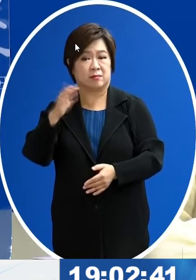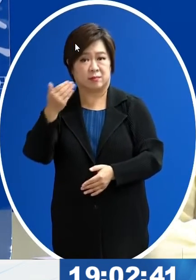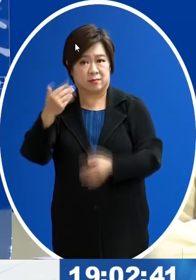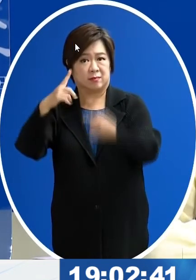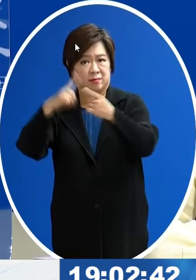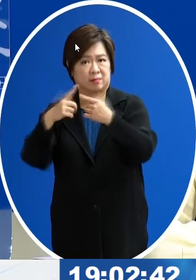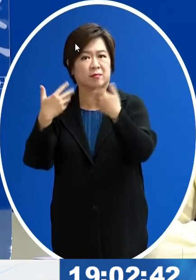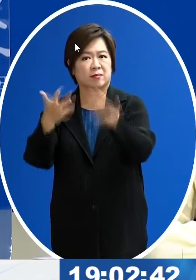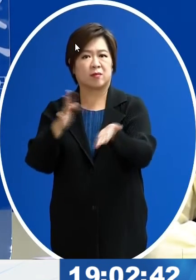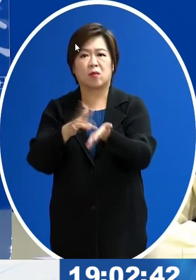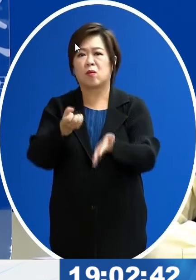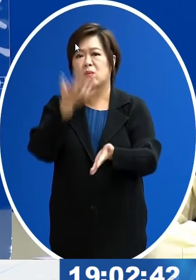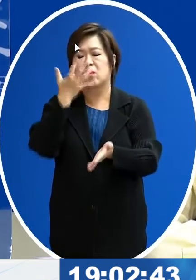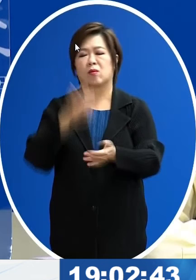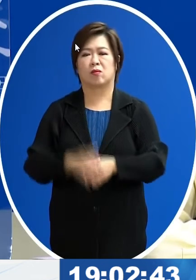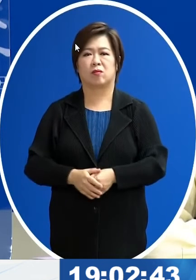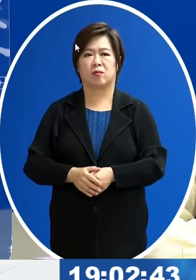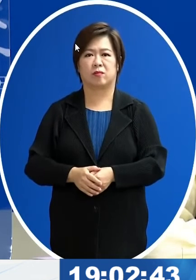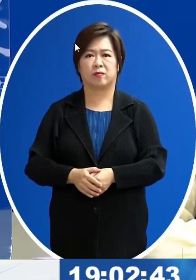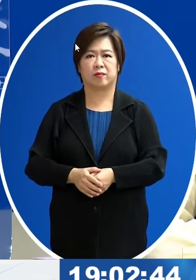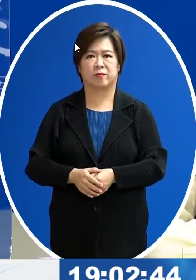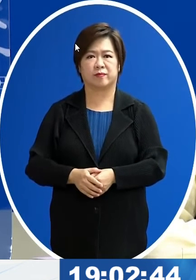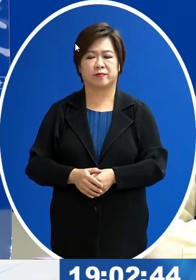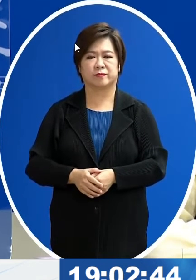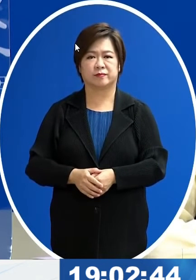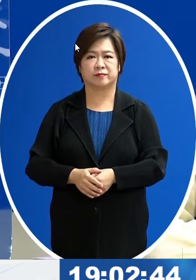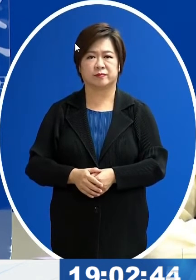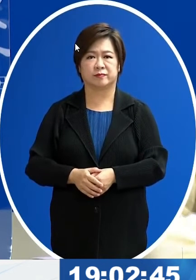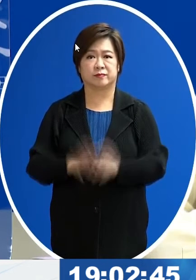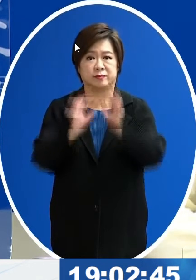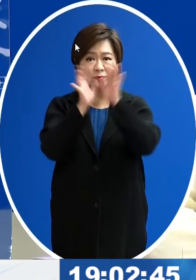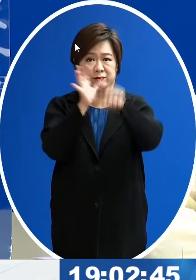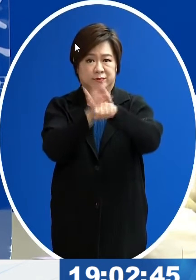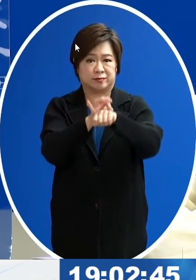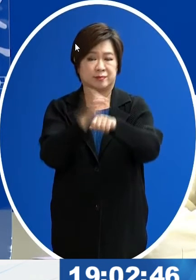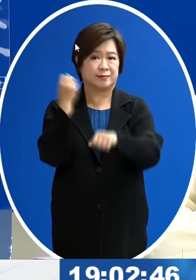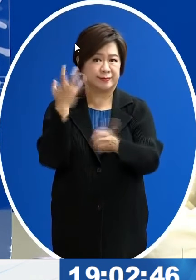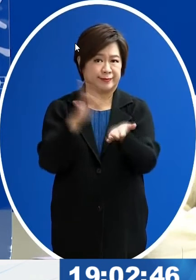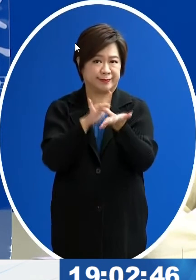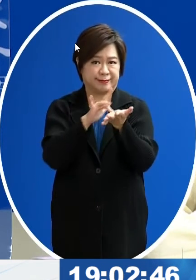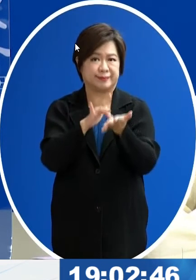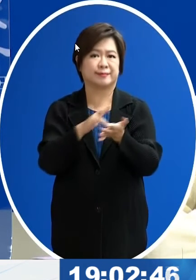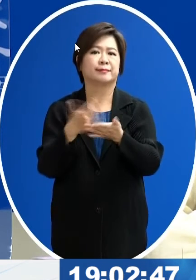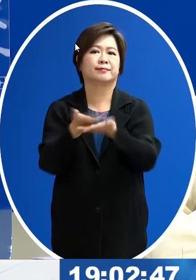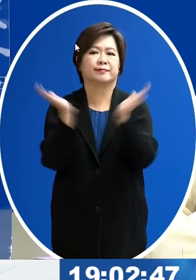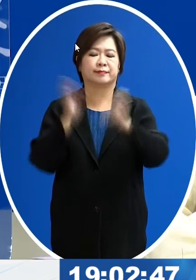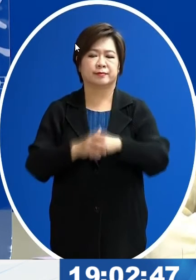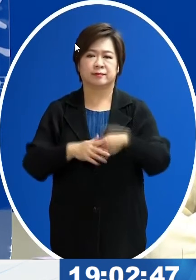1249人份的这个口服药物哈，是属于这个辉瑞的这个新药的部分哈。另外有